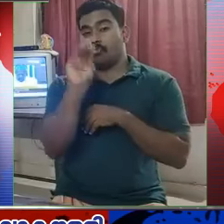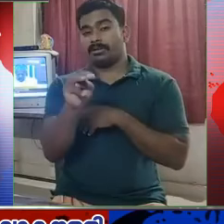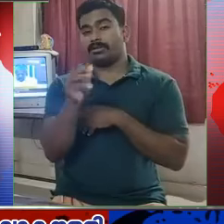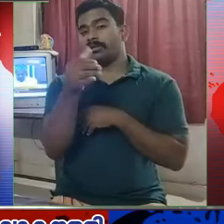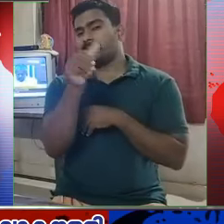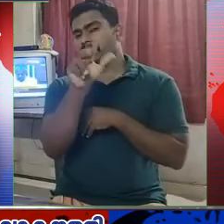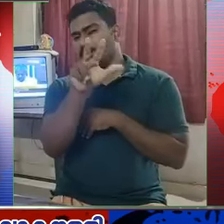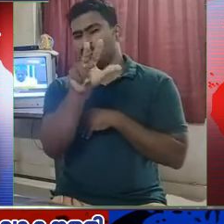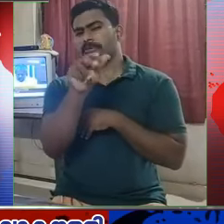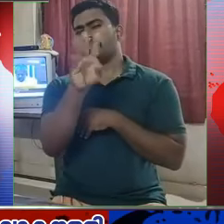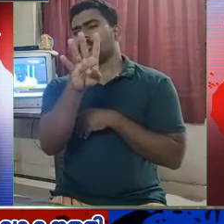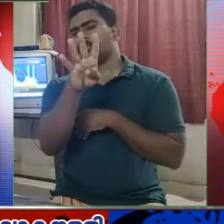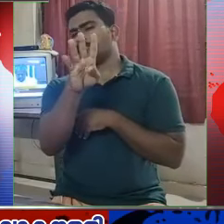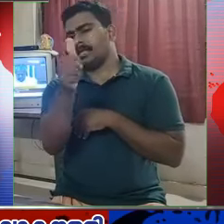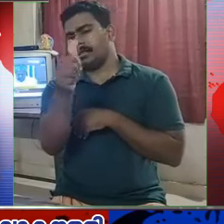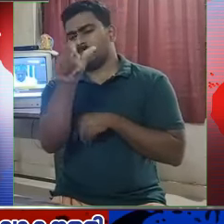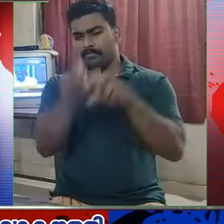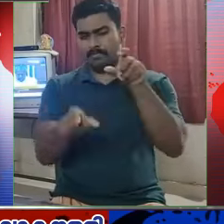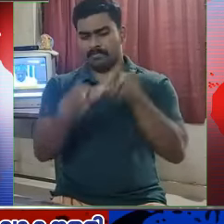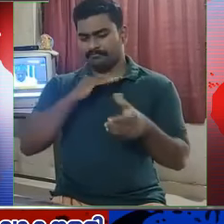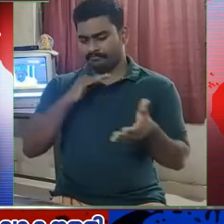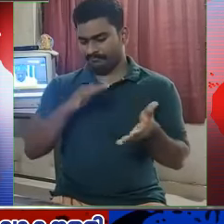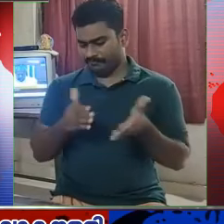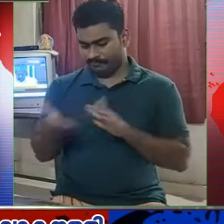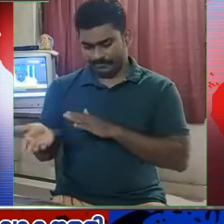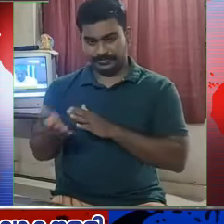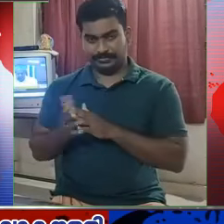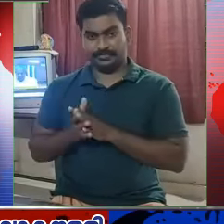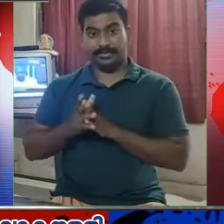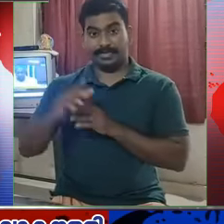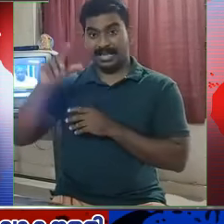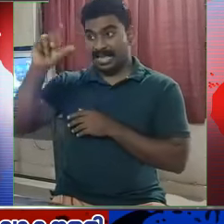2 പേർക്ക് രോഗം സ്ഥിരീകരിച്ചു.